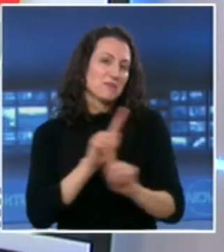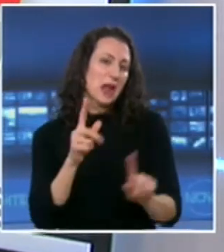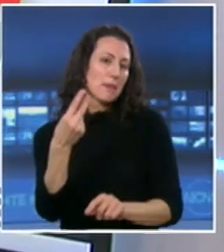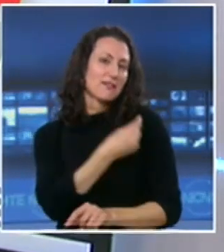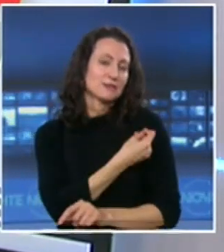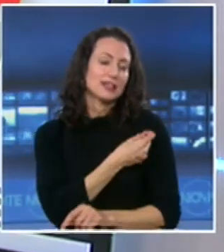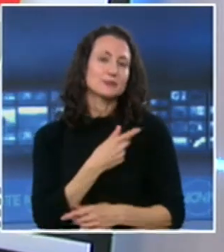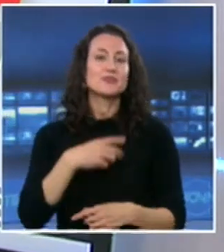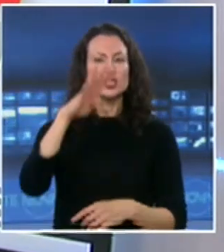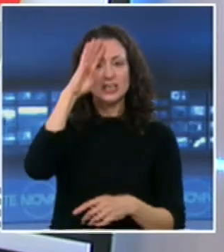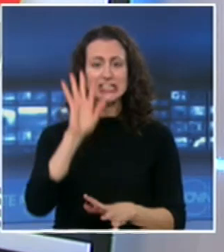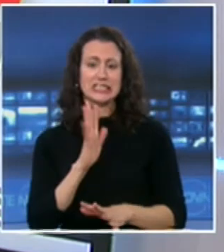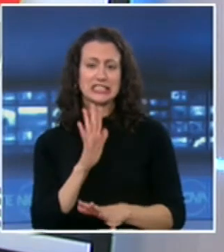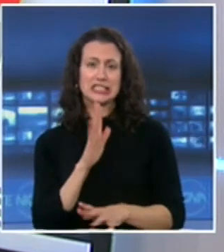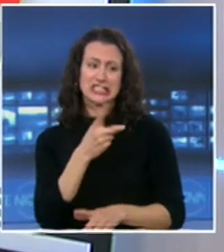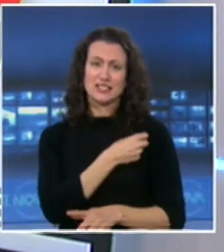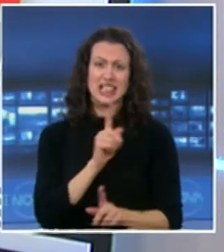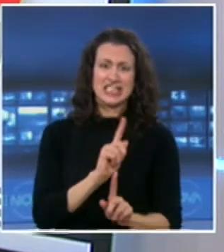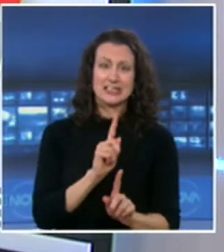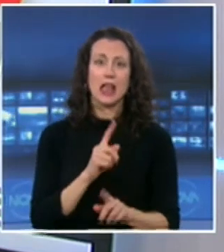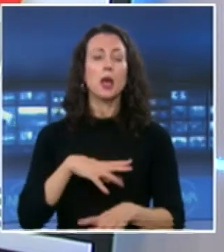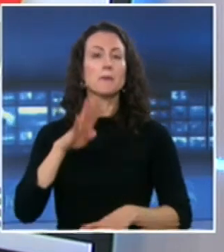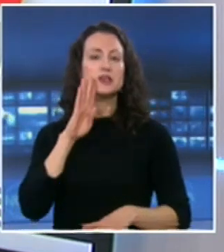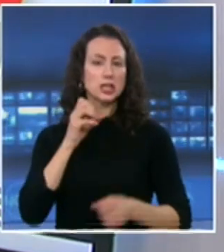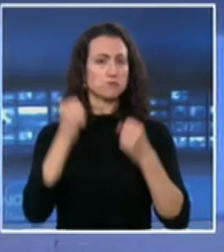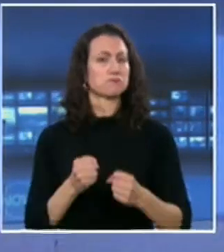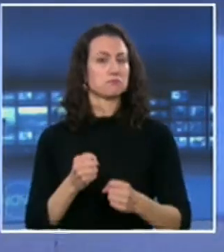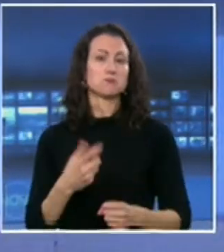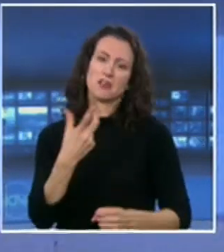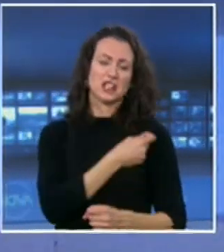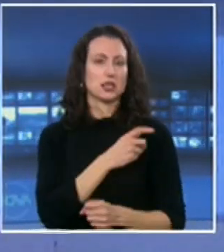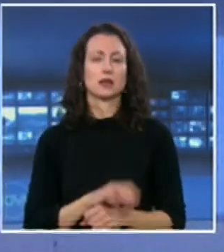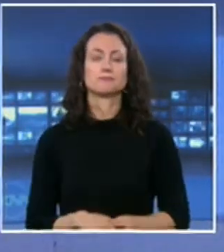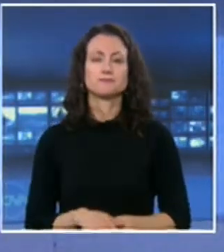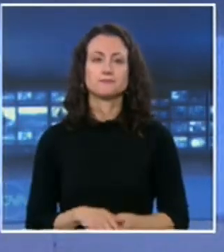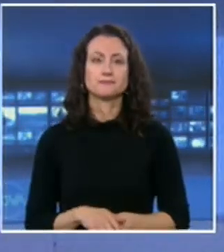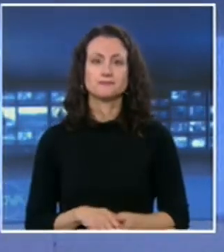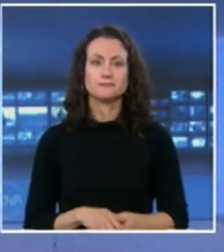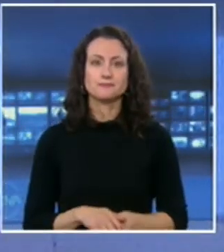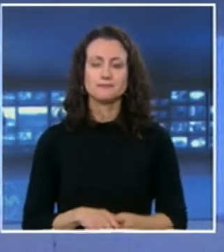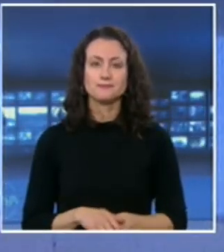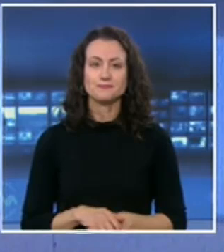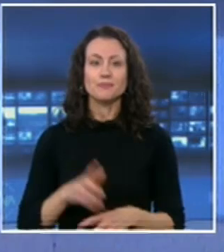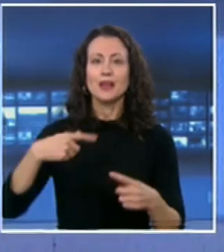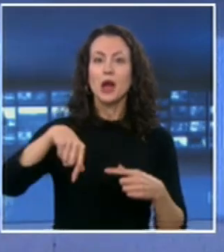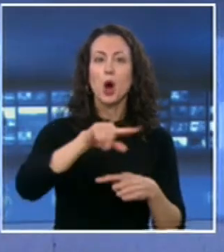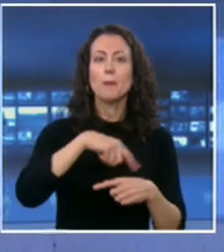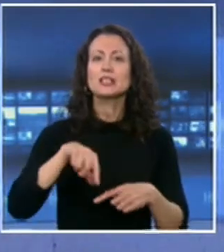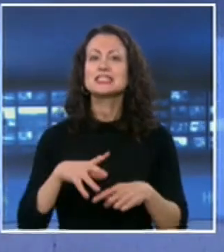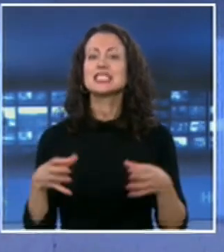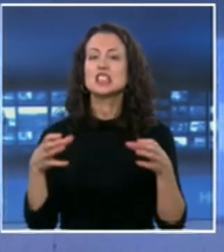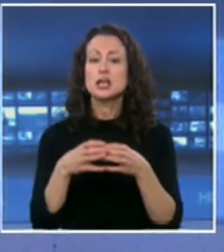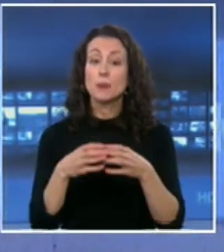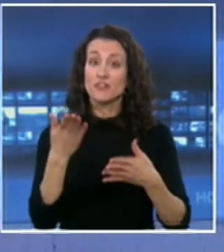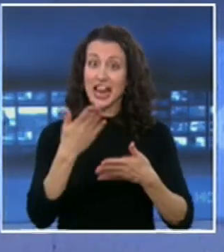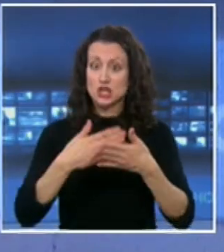по-колебливи в намерението си да се ваксинират в сравнение с мъжете. Областните оперативни щабове в част от големите градове